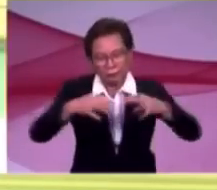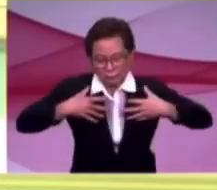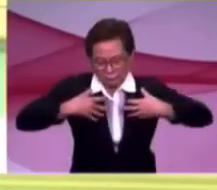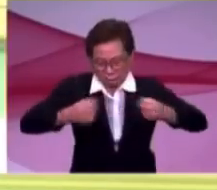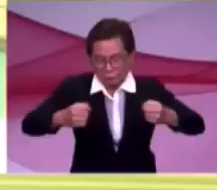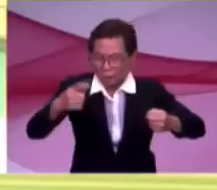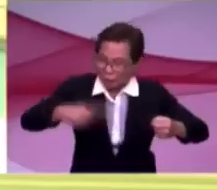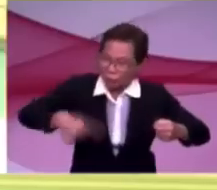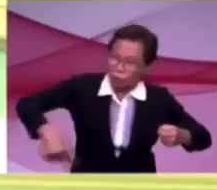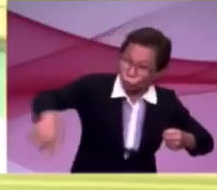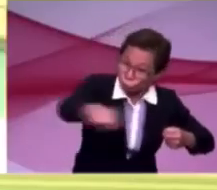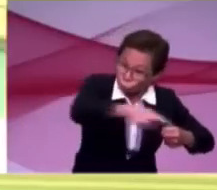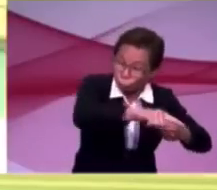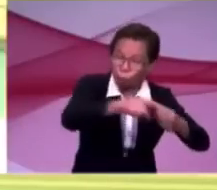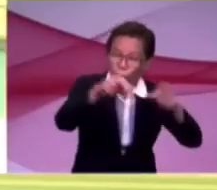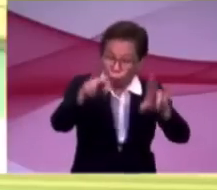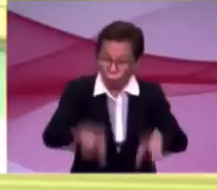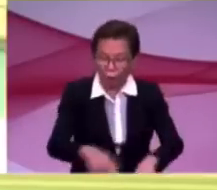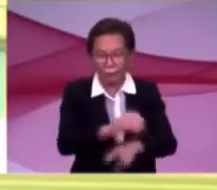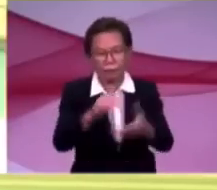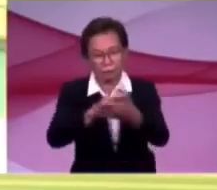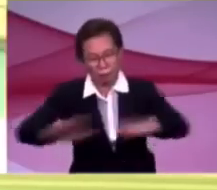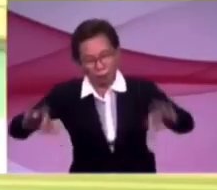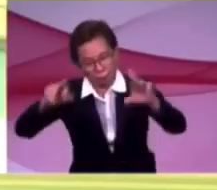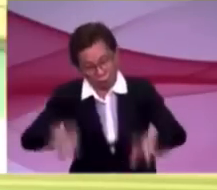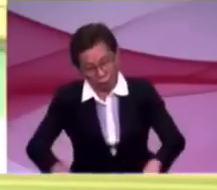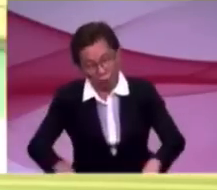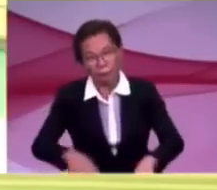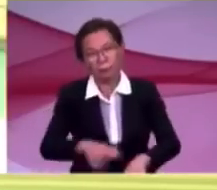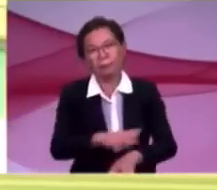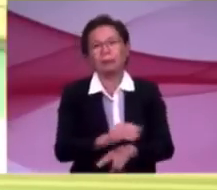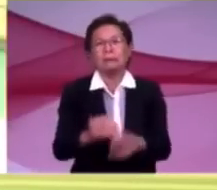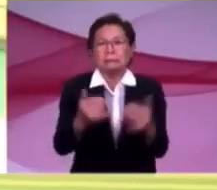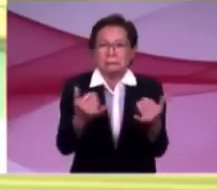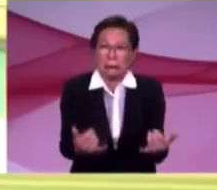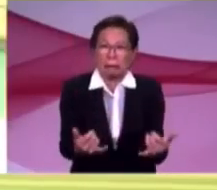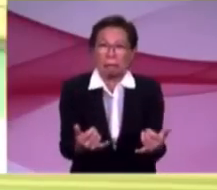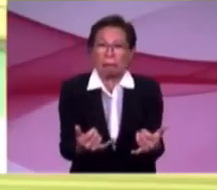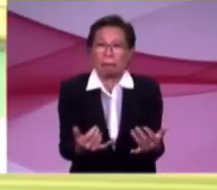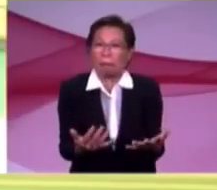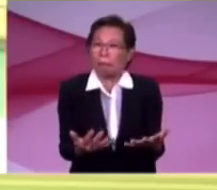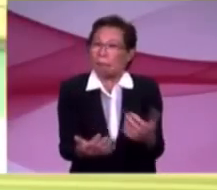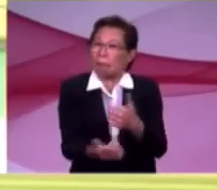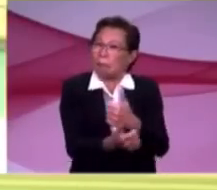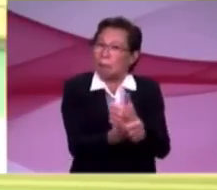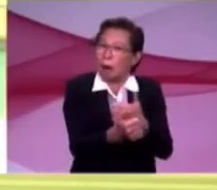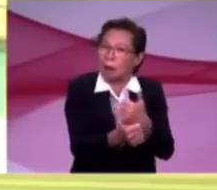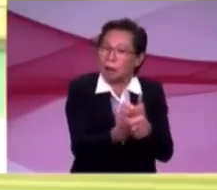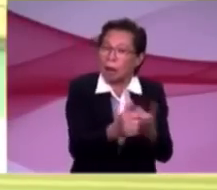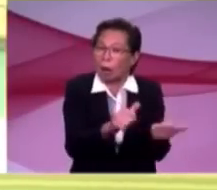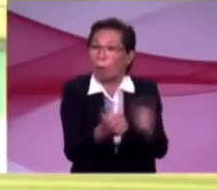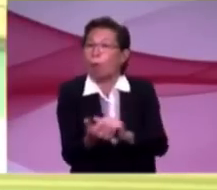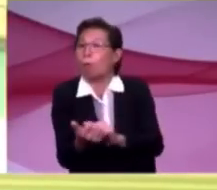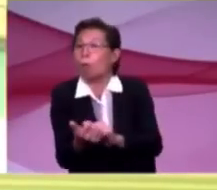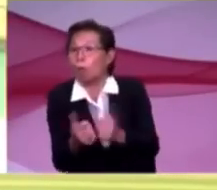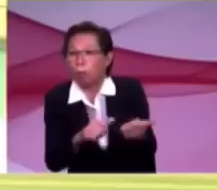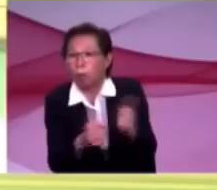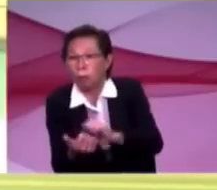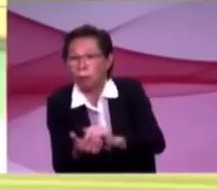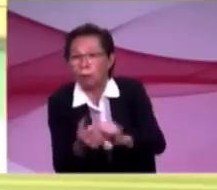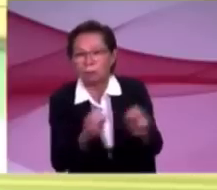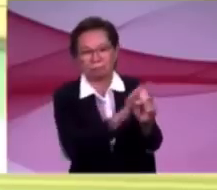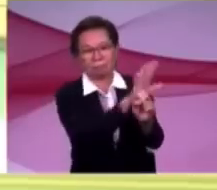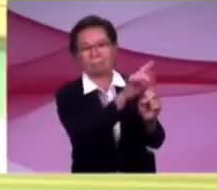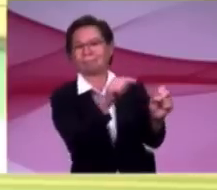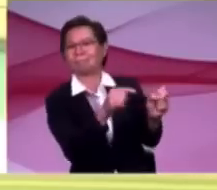kesihatan awam dan juga keselamatan rakyat yang kini diancam oleh penularan yang